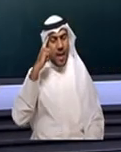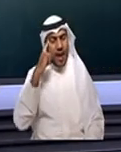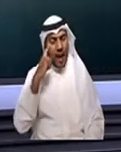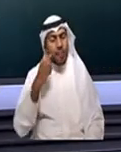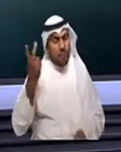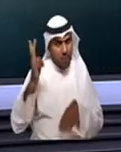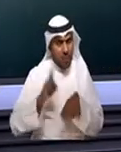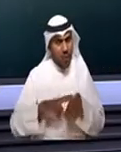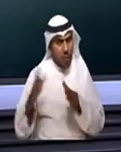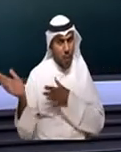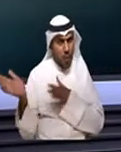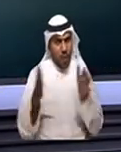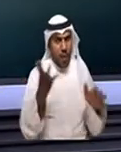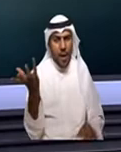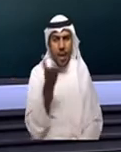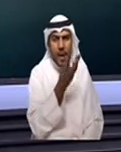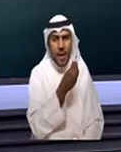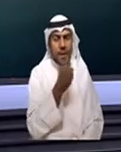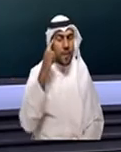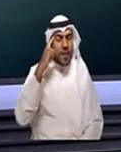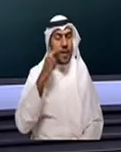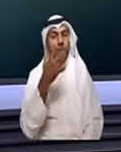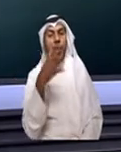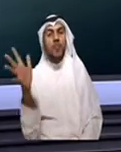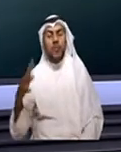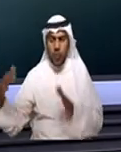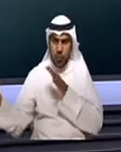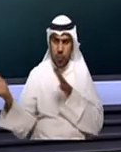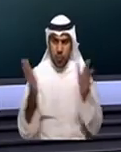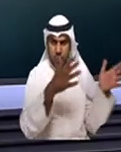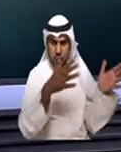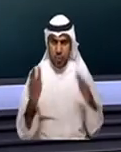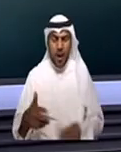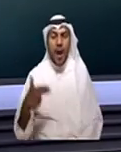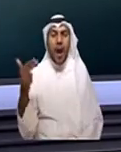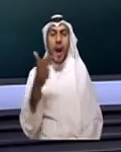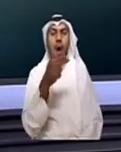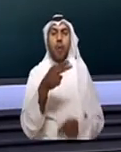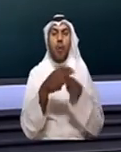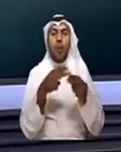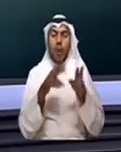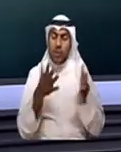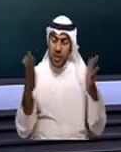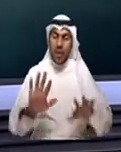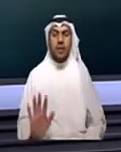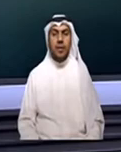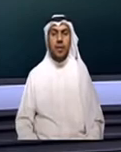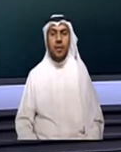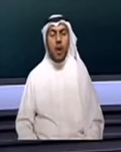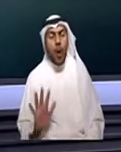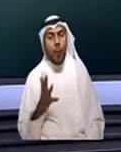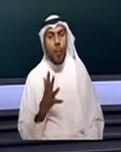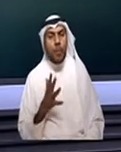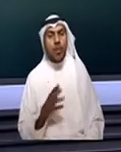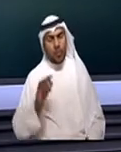الله، راح تتجاوز سرعة الرياح 50 كيلومتر في الساعة خاصة في المناطق الغربية من دولة الكويت، وأيضا متوقع أن تبدأ